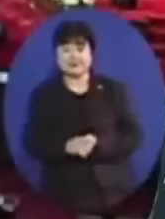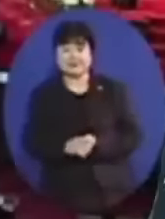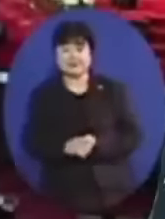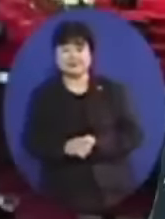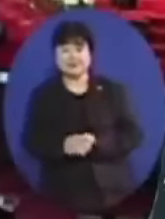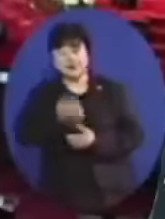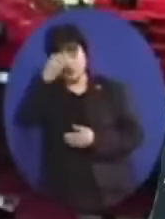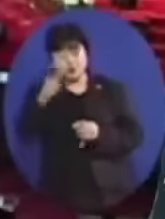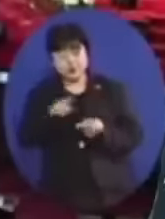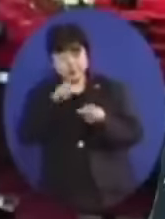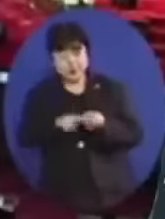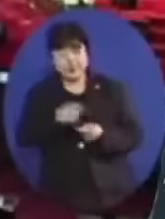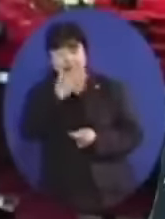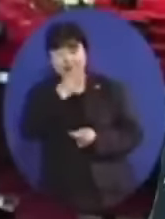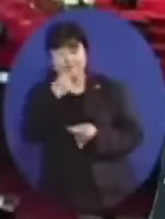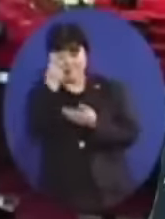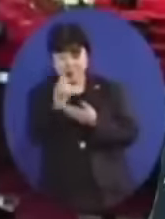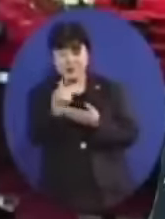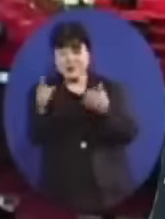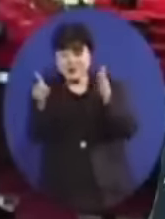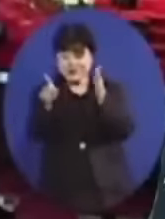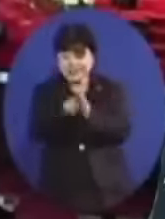그 꿈대로 미래에 행복하게 되는 것입니다.